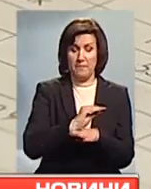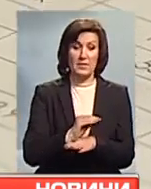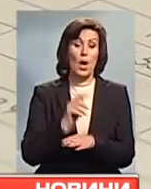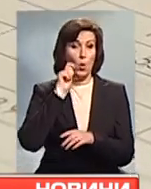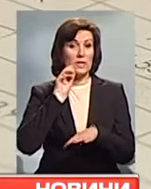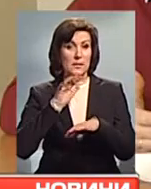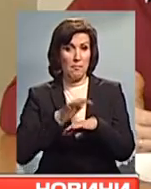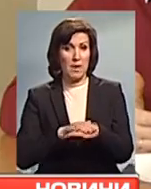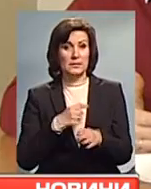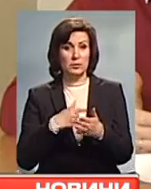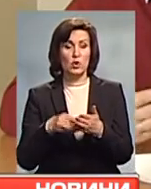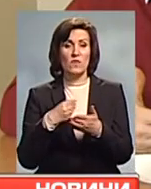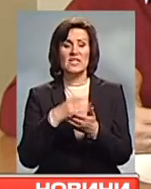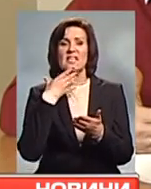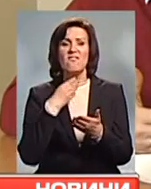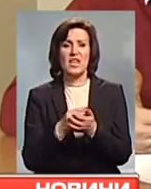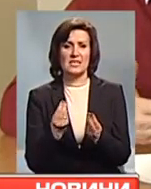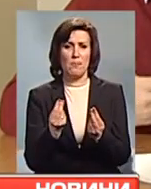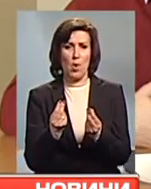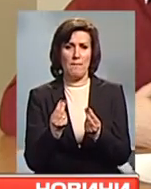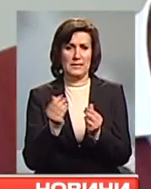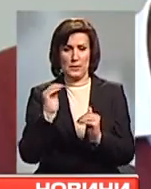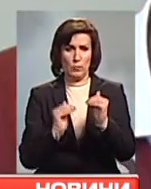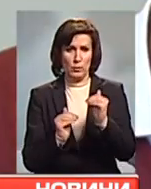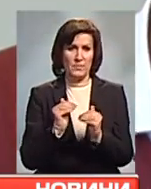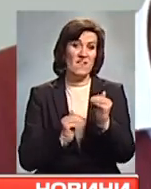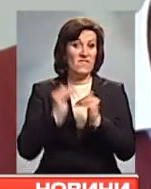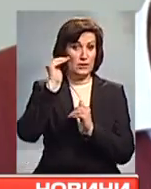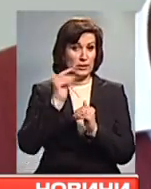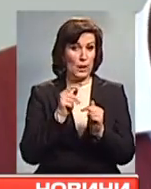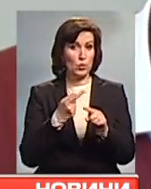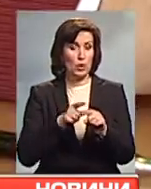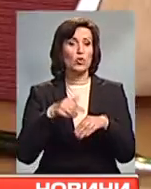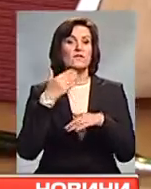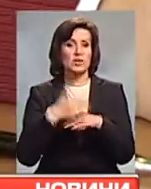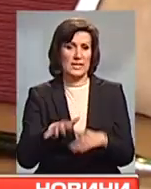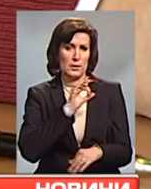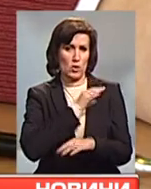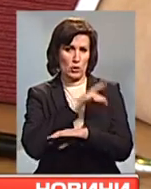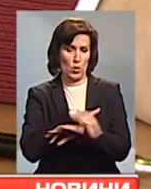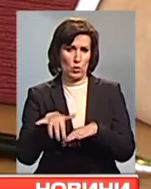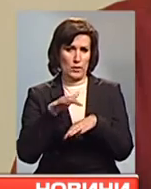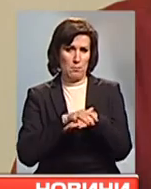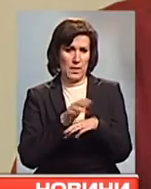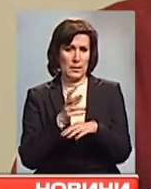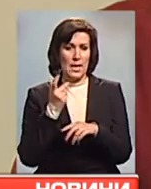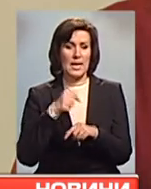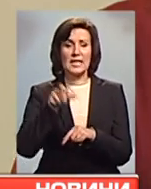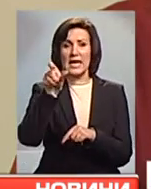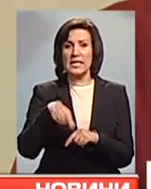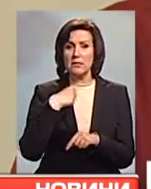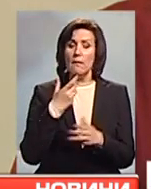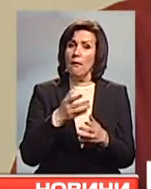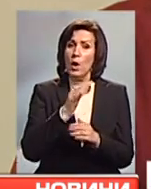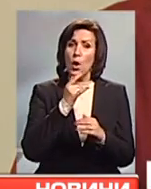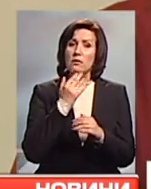Український банк списує вартість товару за власним комерційним курсом. Він вищий за курс, який уже застосував закордонний банк. Коли клієнт говорить,